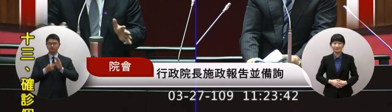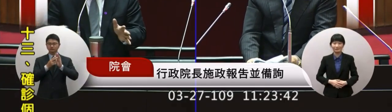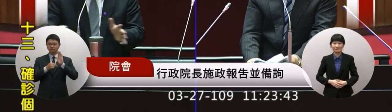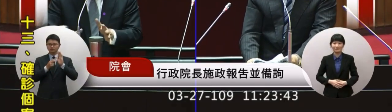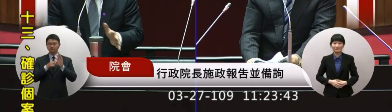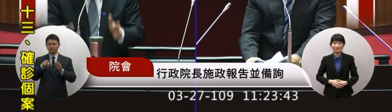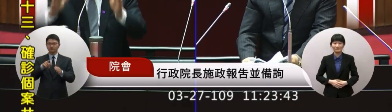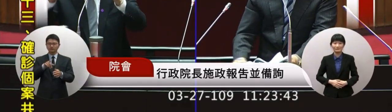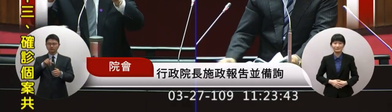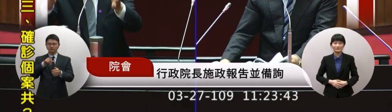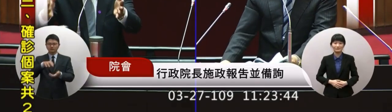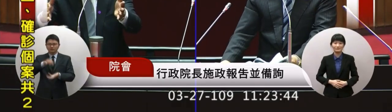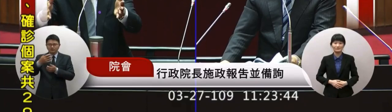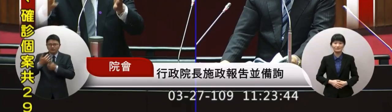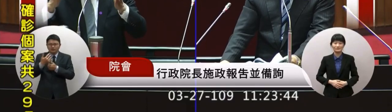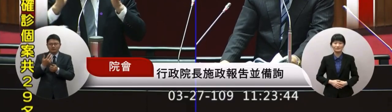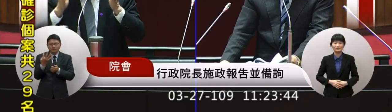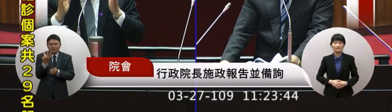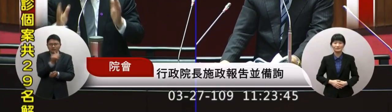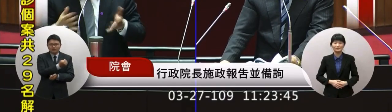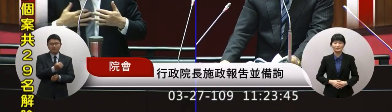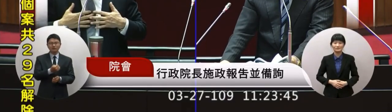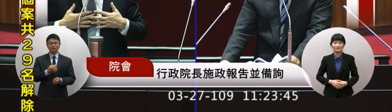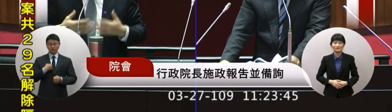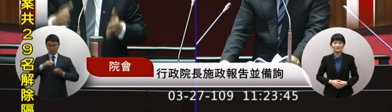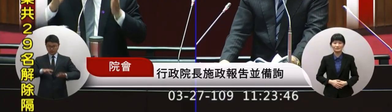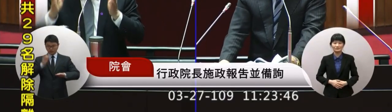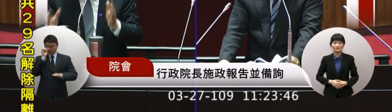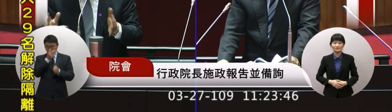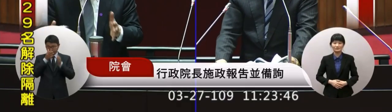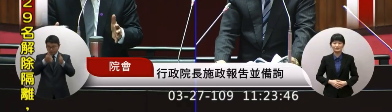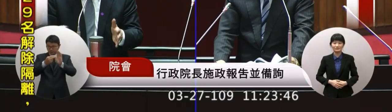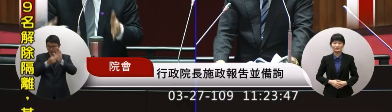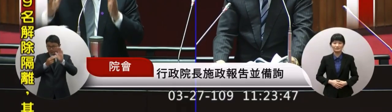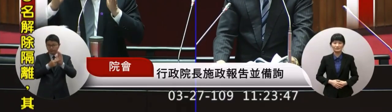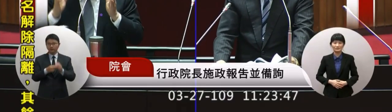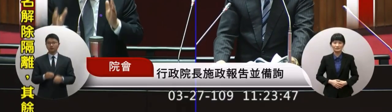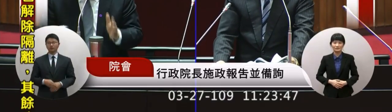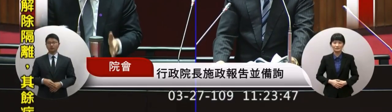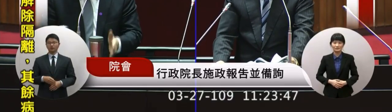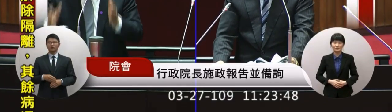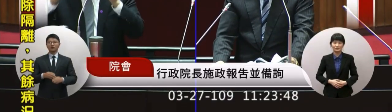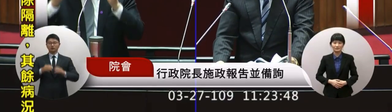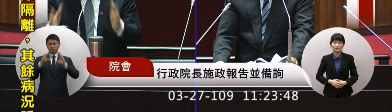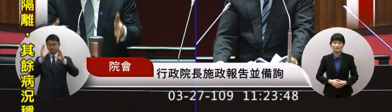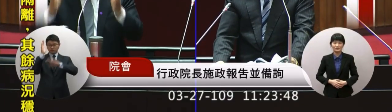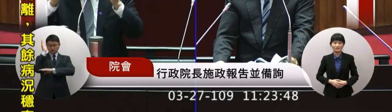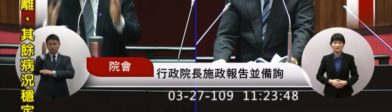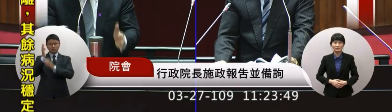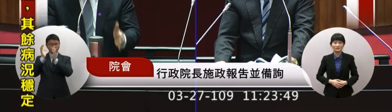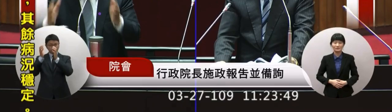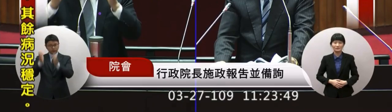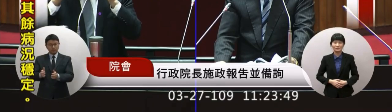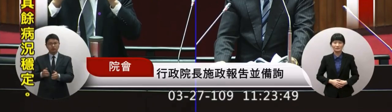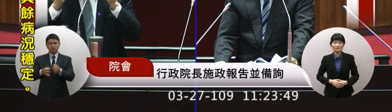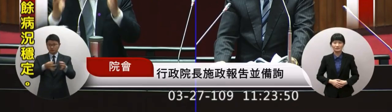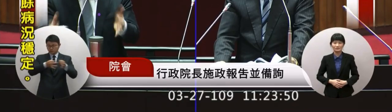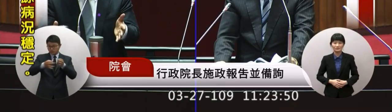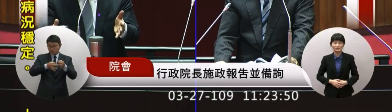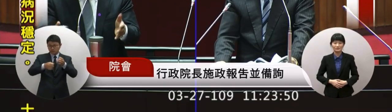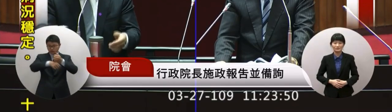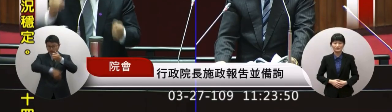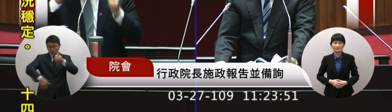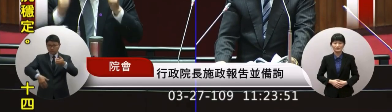好几个题目弄在一起。你现在，我特别要说明，国营事业我绝对以怎么样让国营